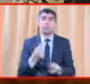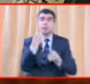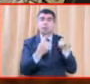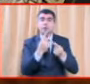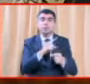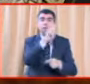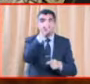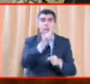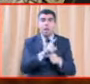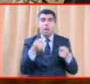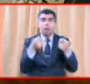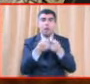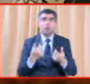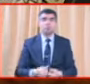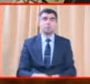اضافي؟